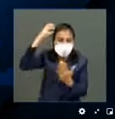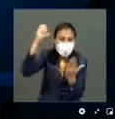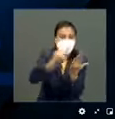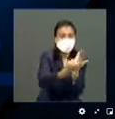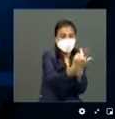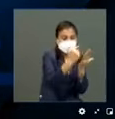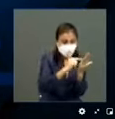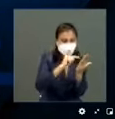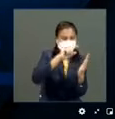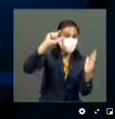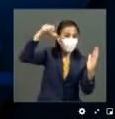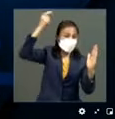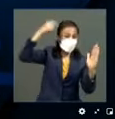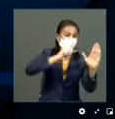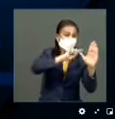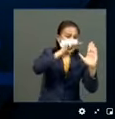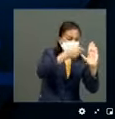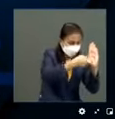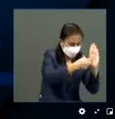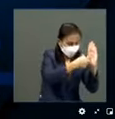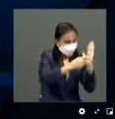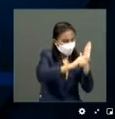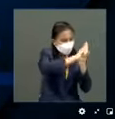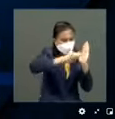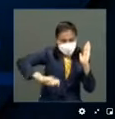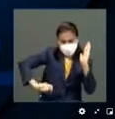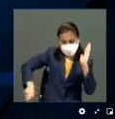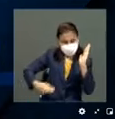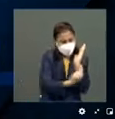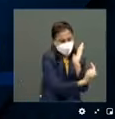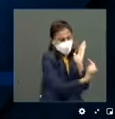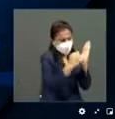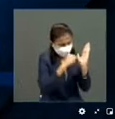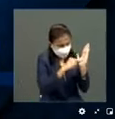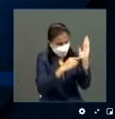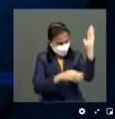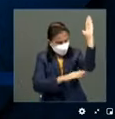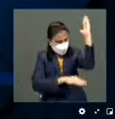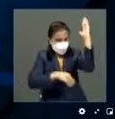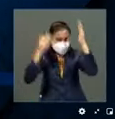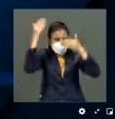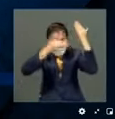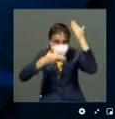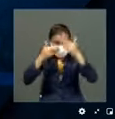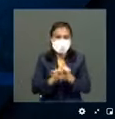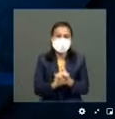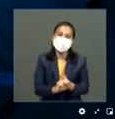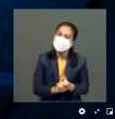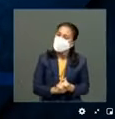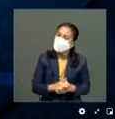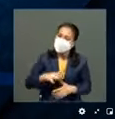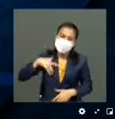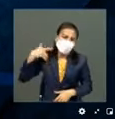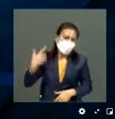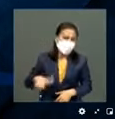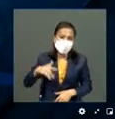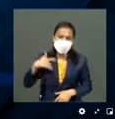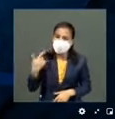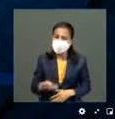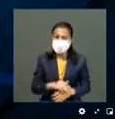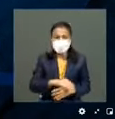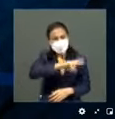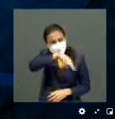มียนมากัมพูชามาเลเซียถ้าท่านดูแผนที่ประเทศไทยจะเห็นเลยค่ะว่าบุคลากรกำลังทำงานอย่างหนักเลยนะคะมีการลาด